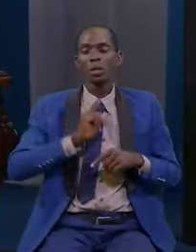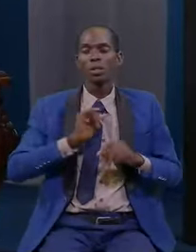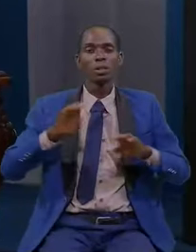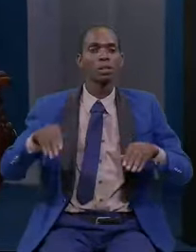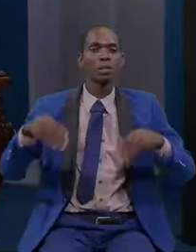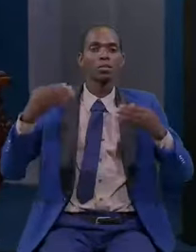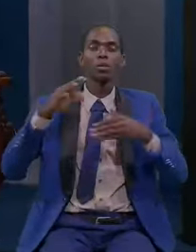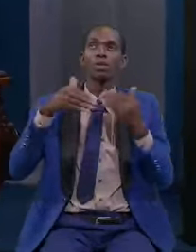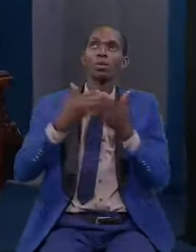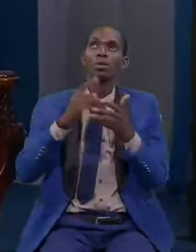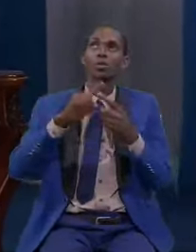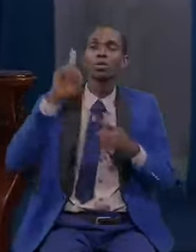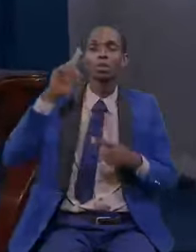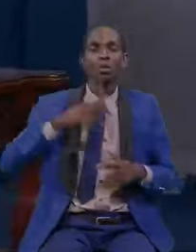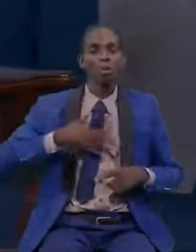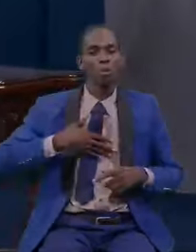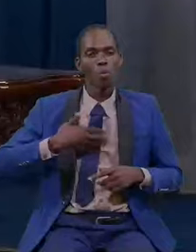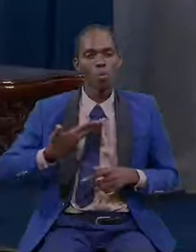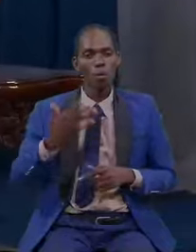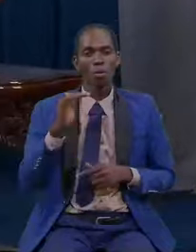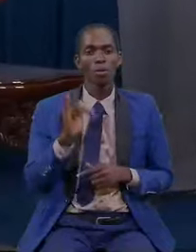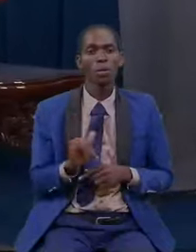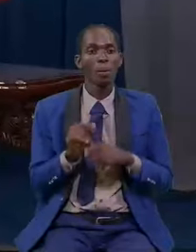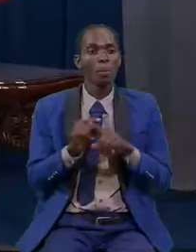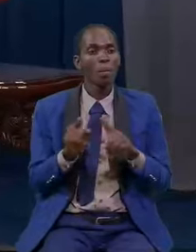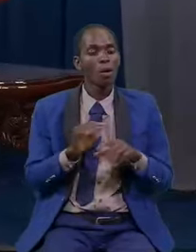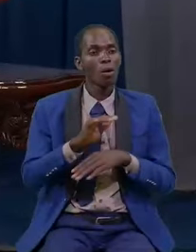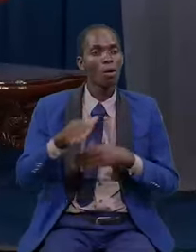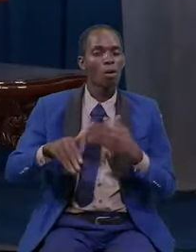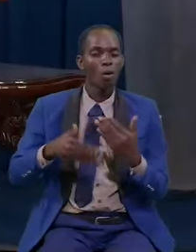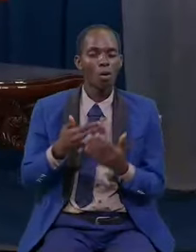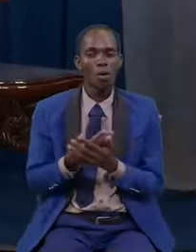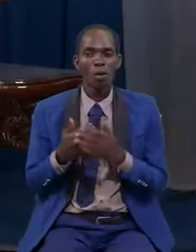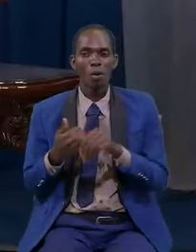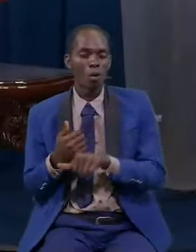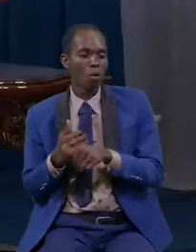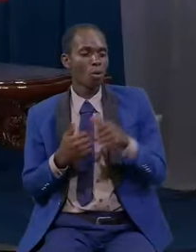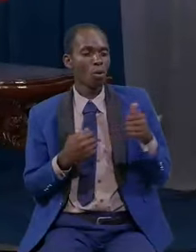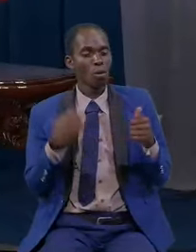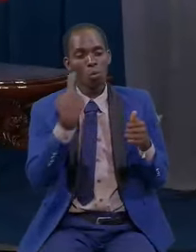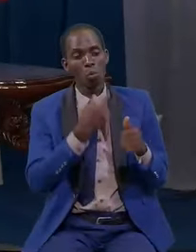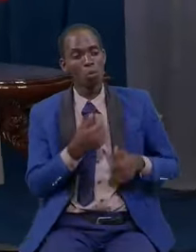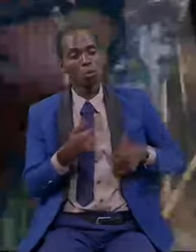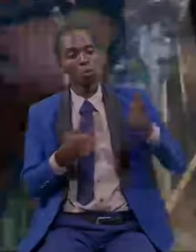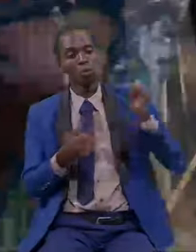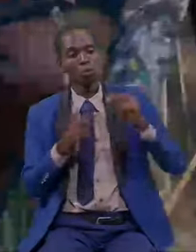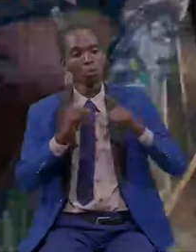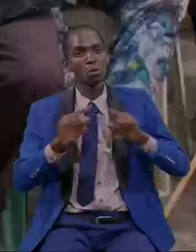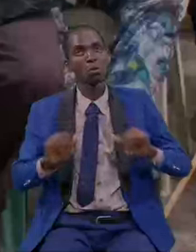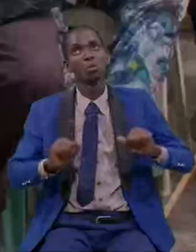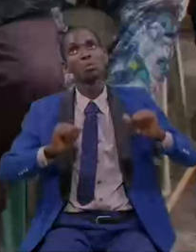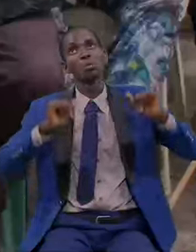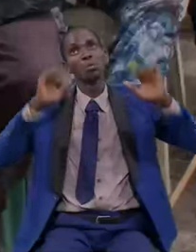Je me livre à lui volontairement. Mais les autres qui ne se soumettent pas à lui,